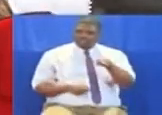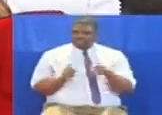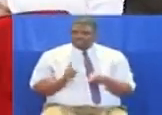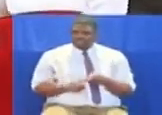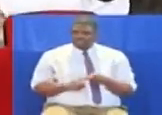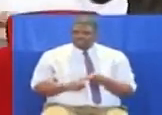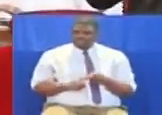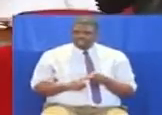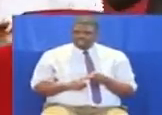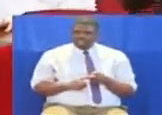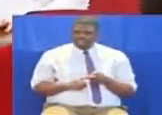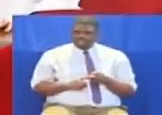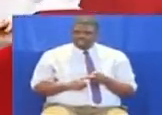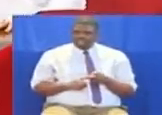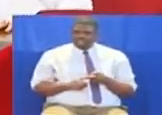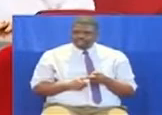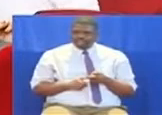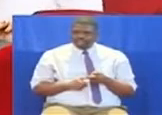hata siku moja.